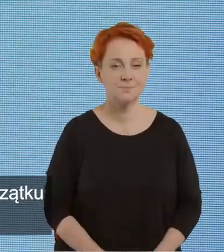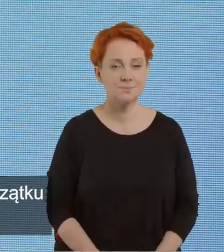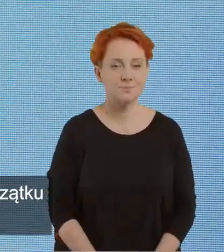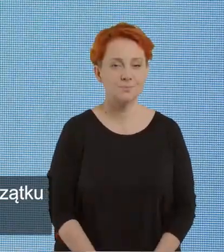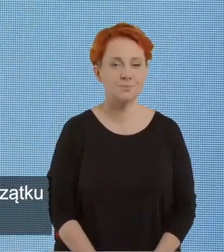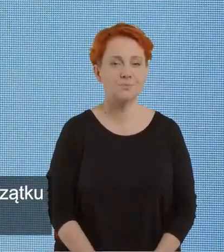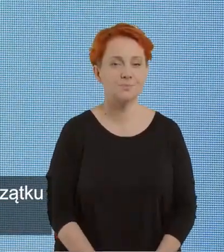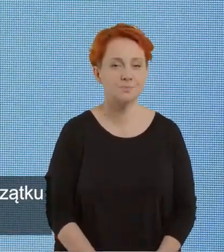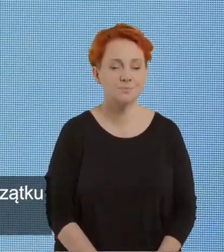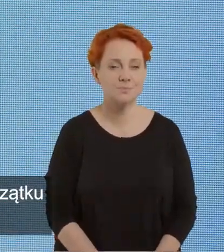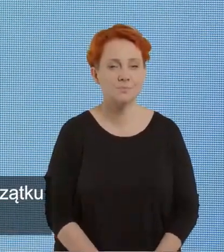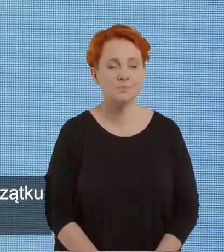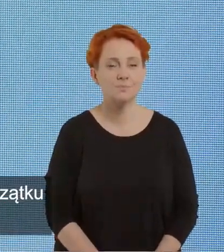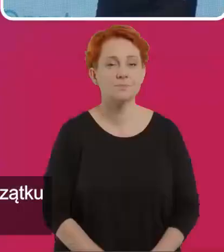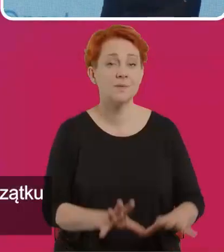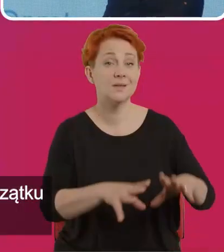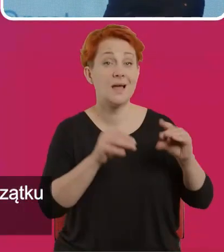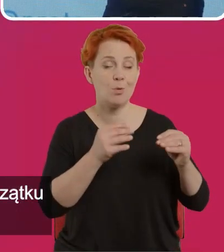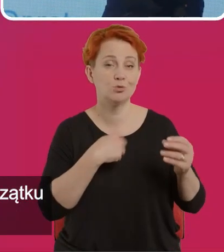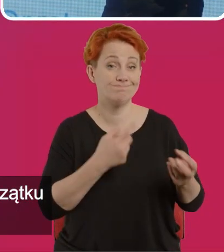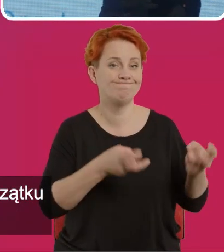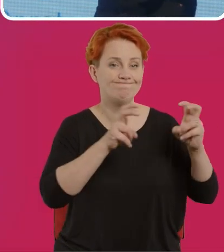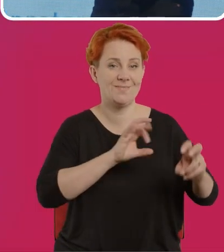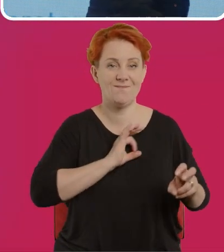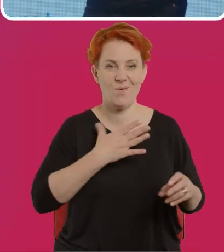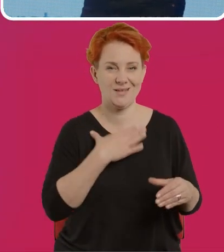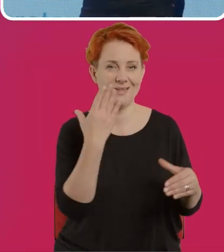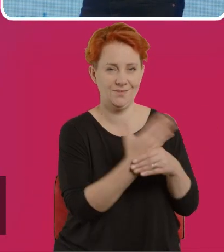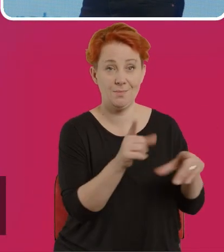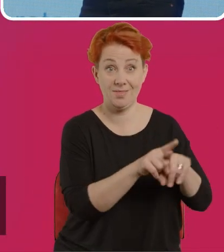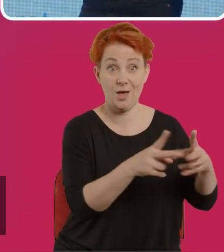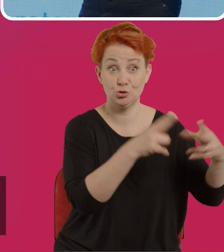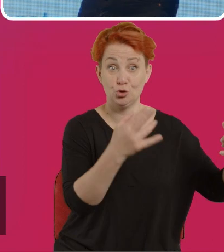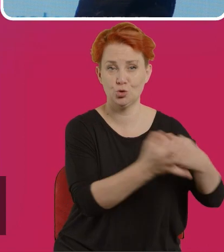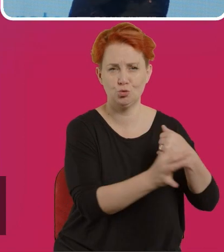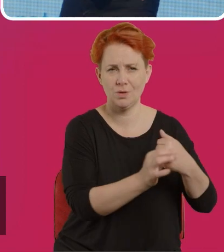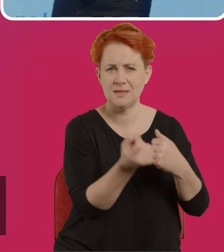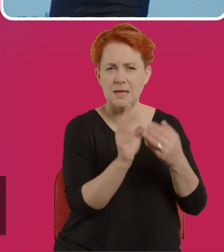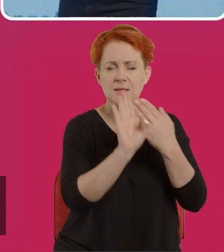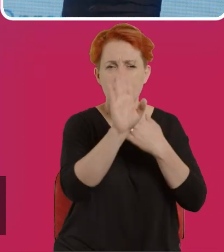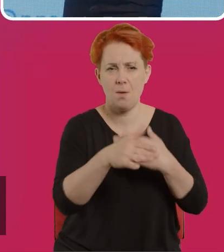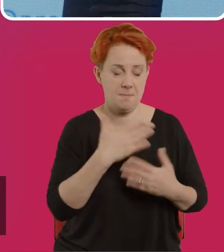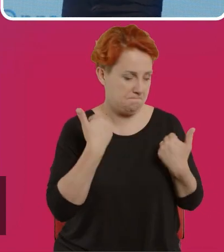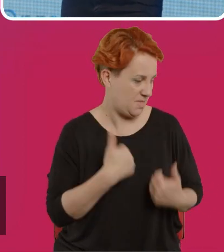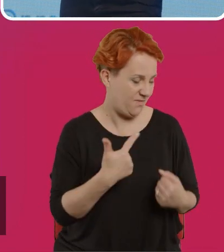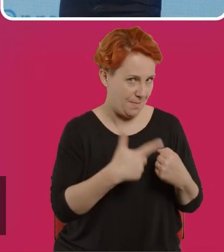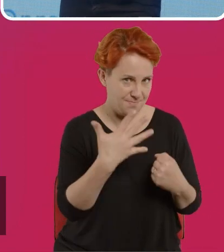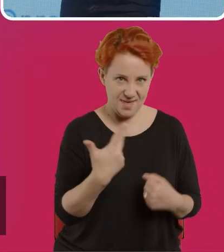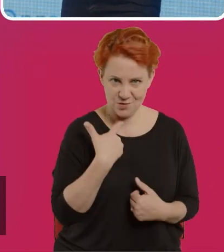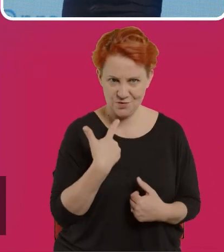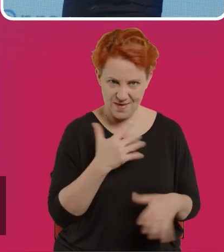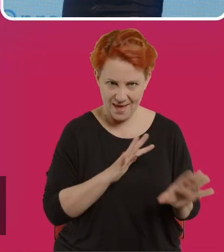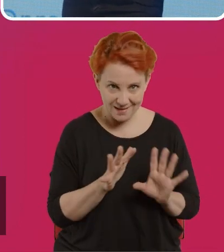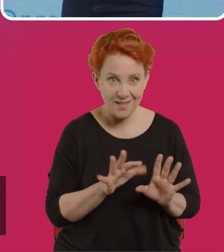To zacznę od tego, że na początku, jak założyłam swoją firmę, też na studiach, zaraz po, 25 lat chyba miałam, jak to się stało,